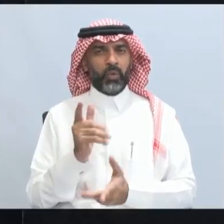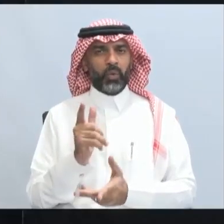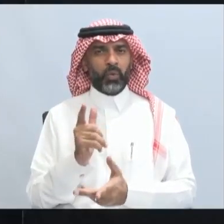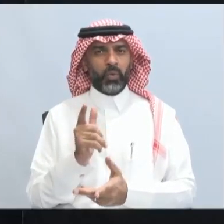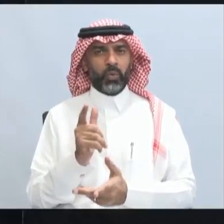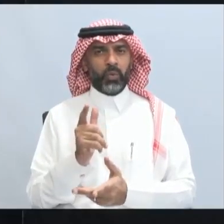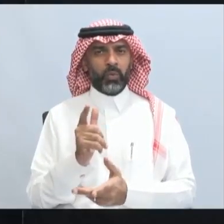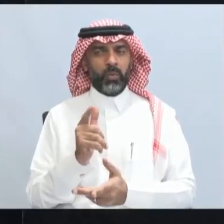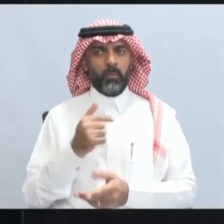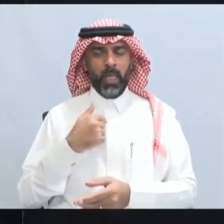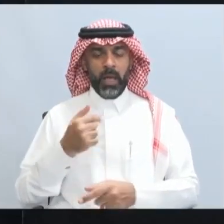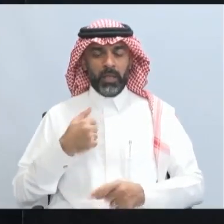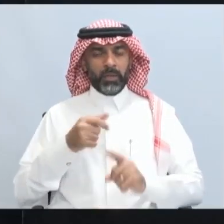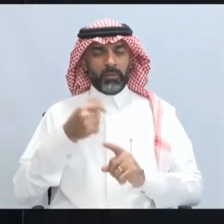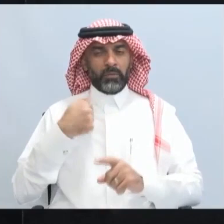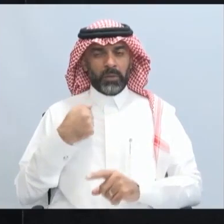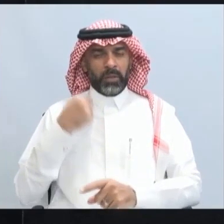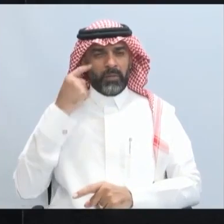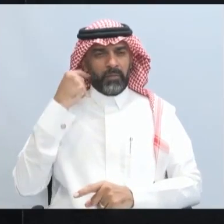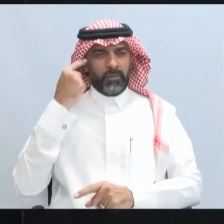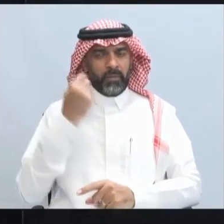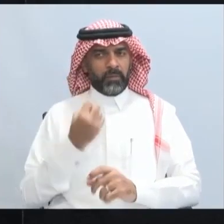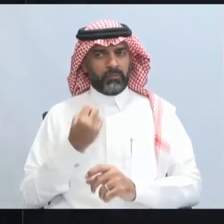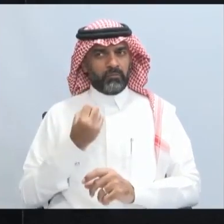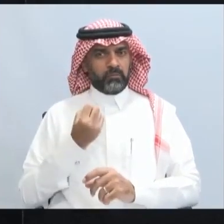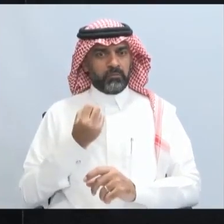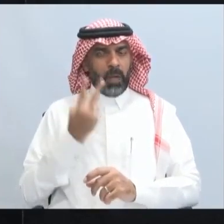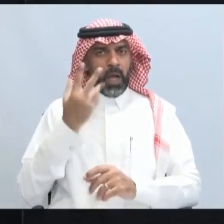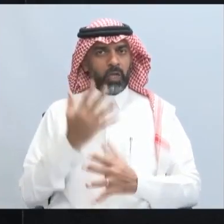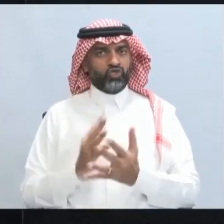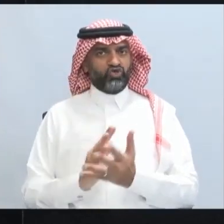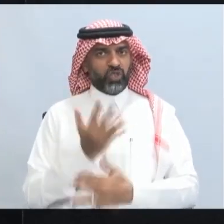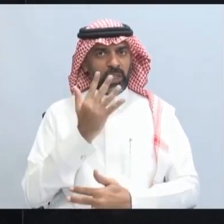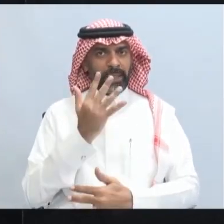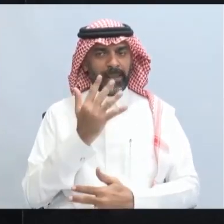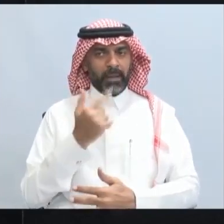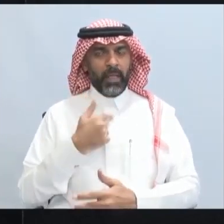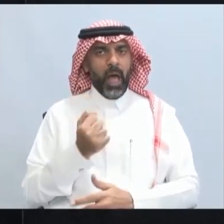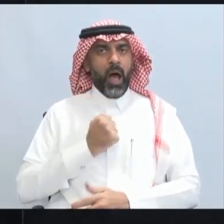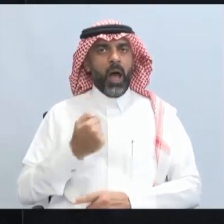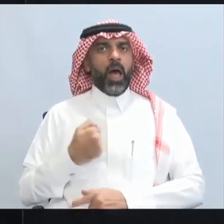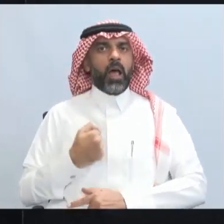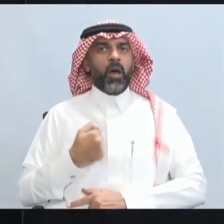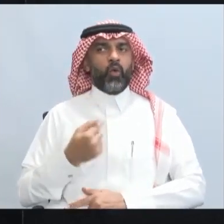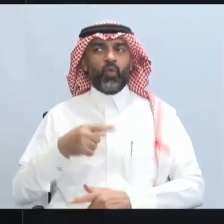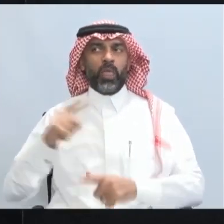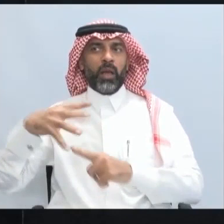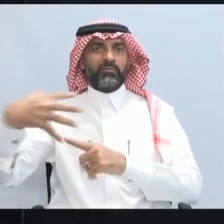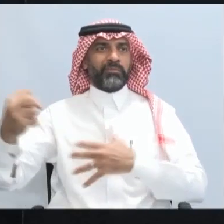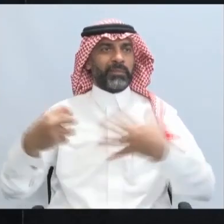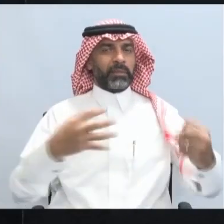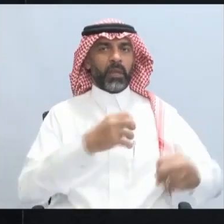ما يبتك الانسان من اختراعات او براءات اختراع او غير ذلك من الامور من الحقوق